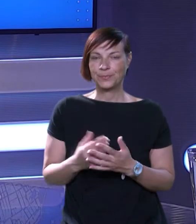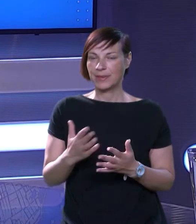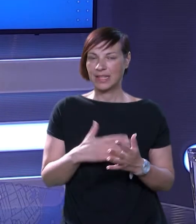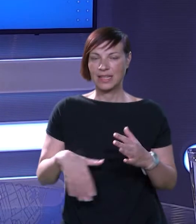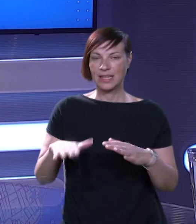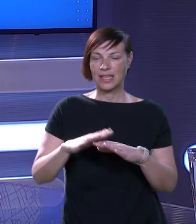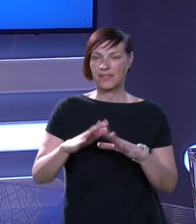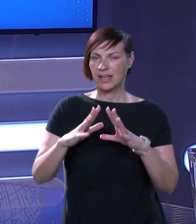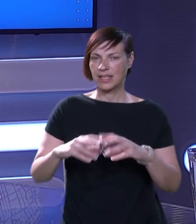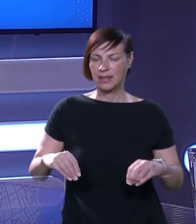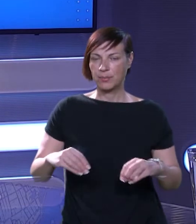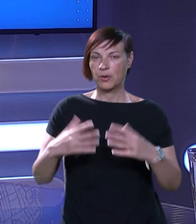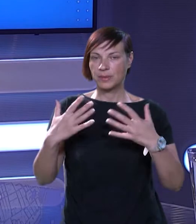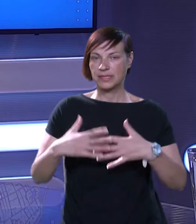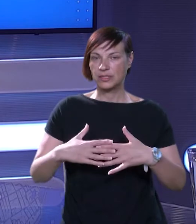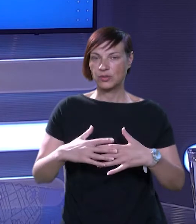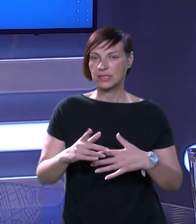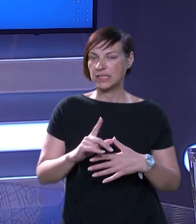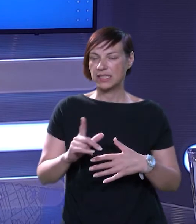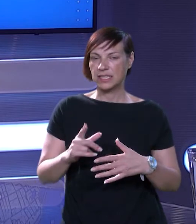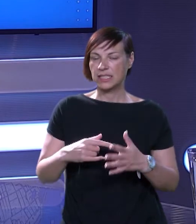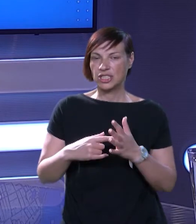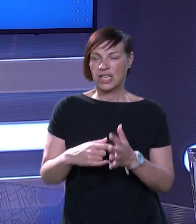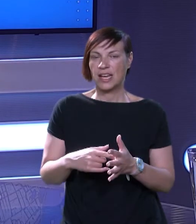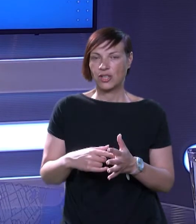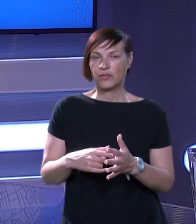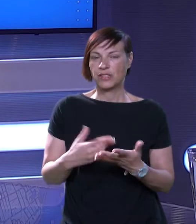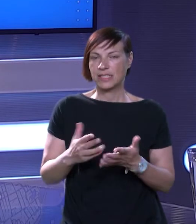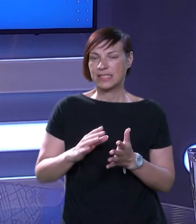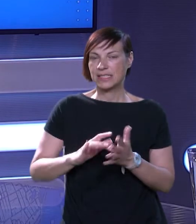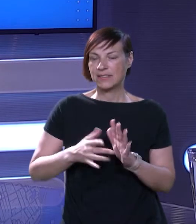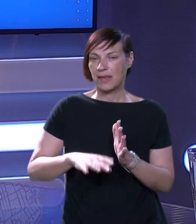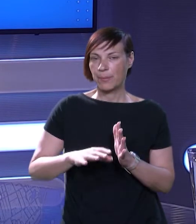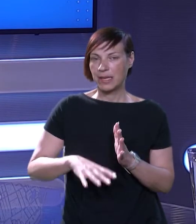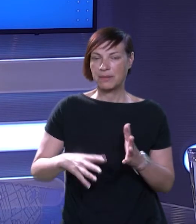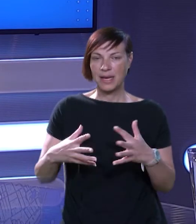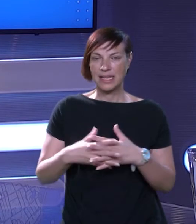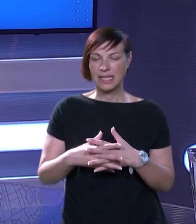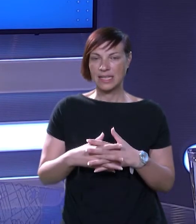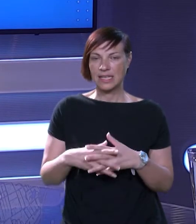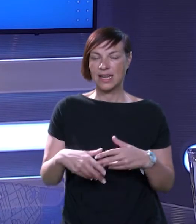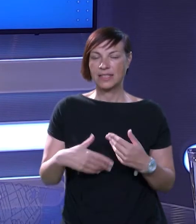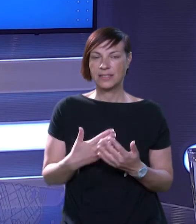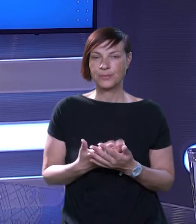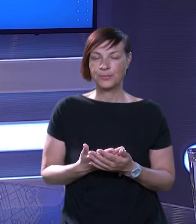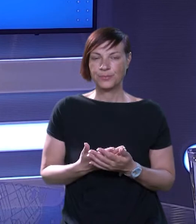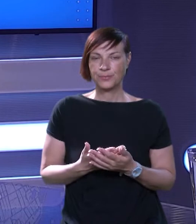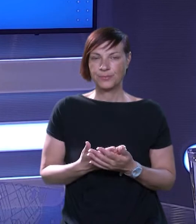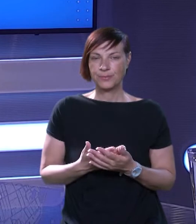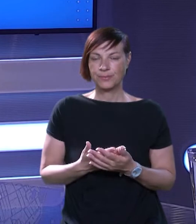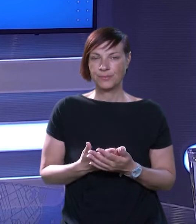taj veliki propast industrije nije ništa nadomjestilo. Mislim, ona je postala sve manji i manji grad, pa tako